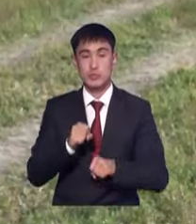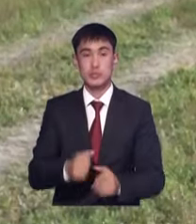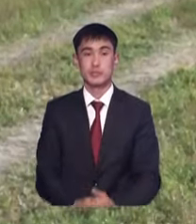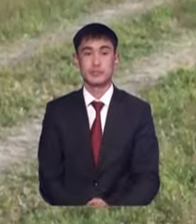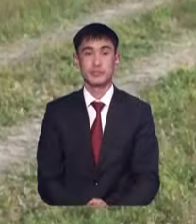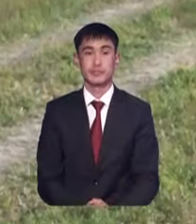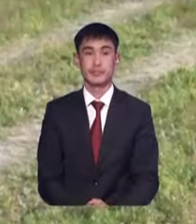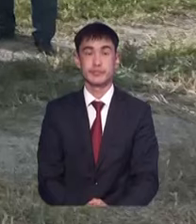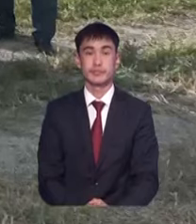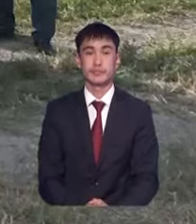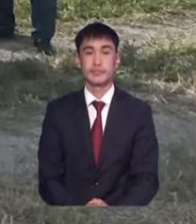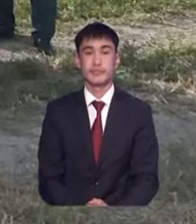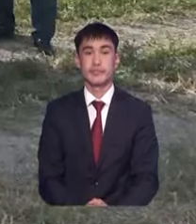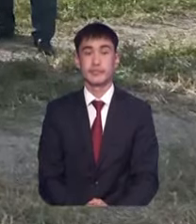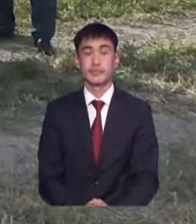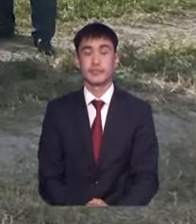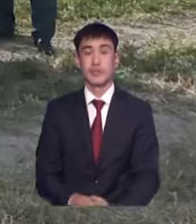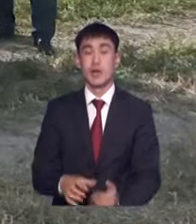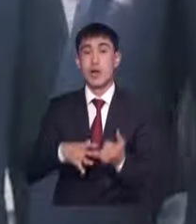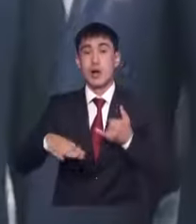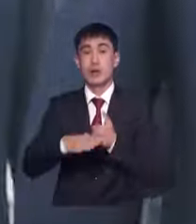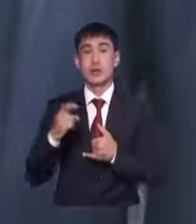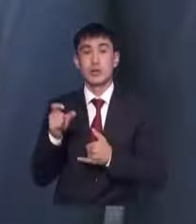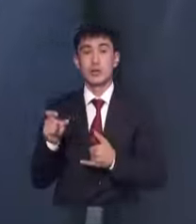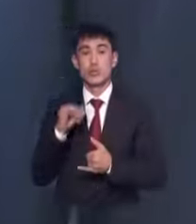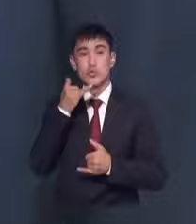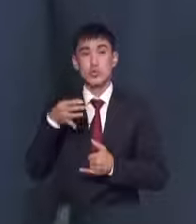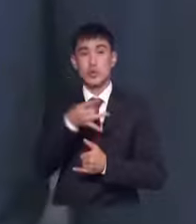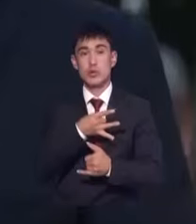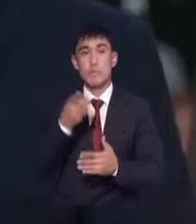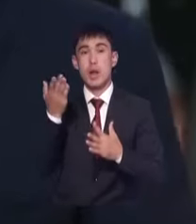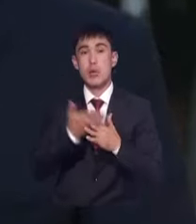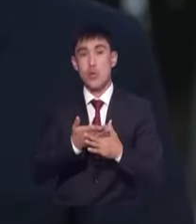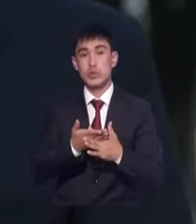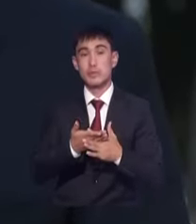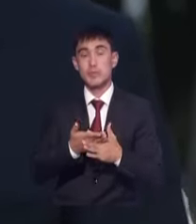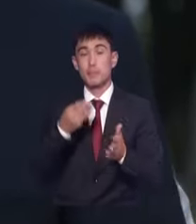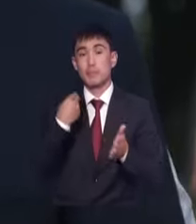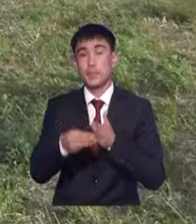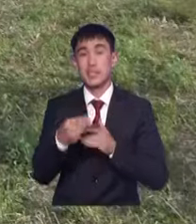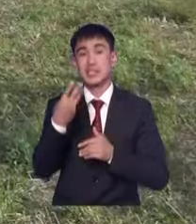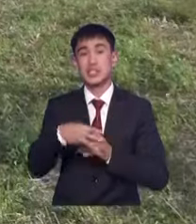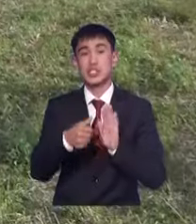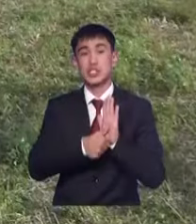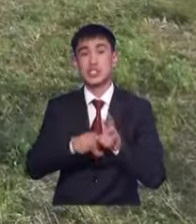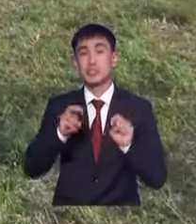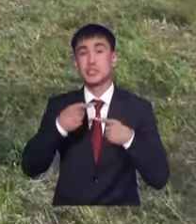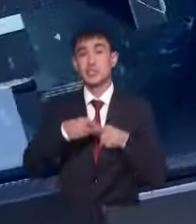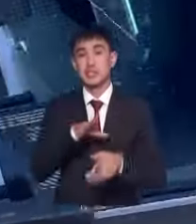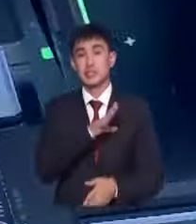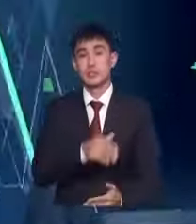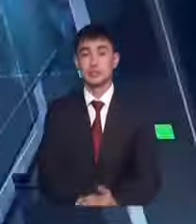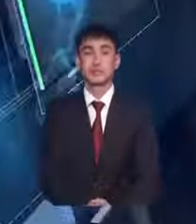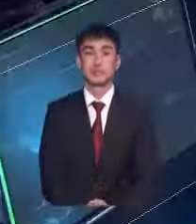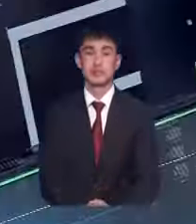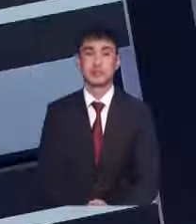аграриев. Стоит отметить, что аграрии Уйгурского района в этом году по льготным расценкам приобрели 36 единиц техники.